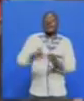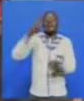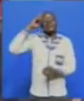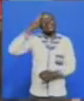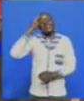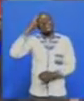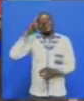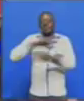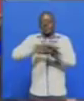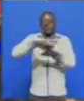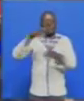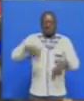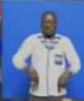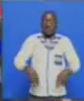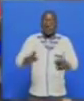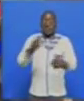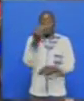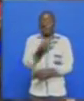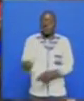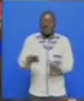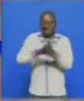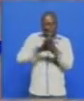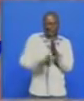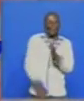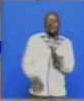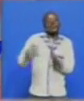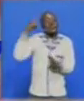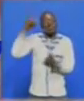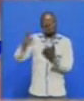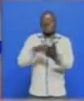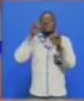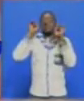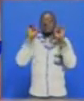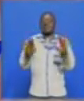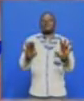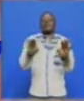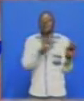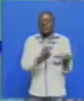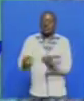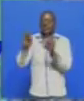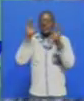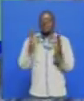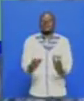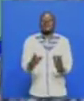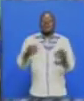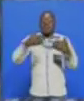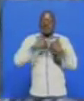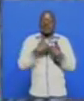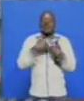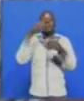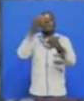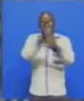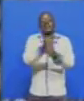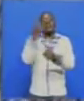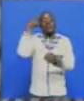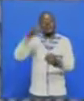les voies et moyens de réduire les catastrophes. Les organisateurs ont saisi l'occasion pour